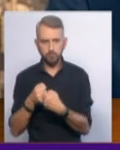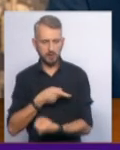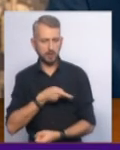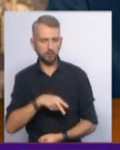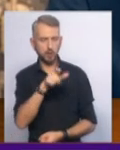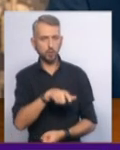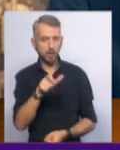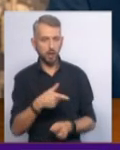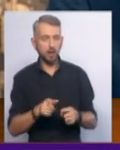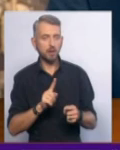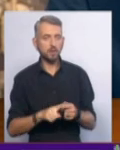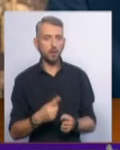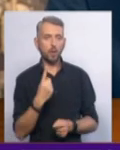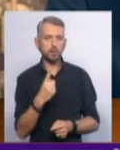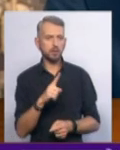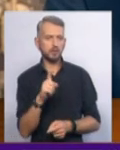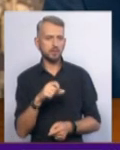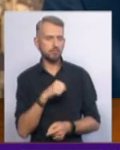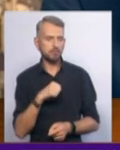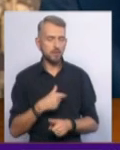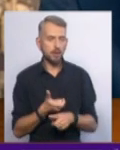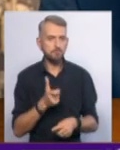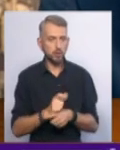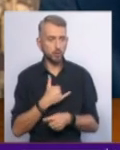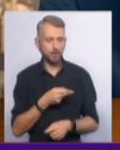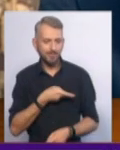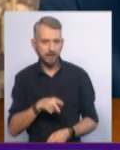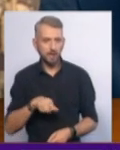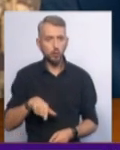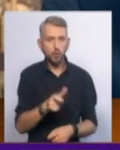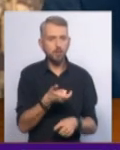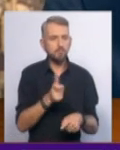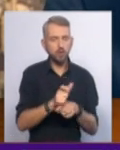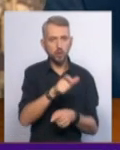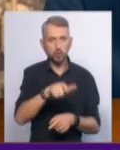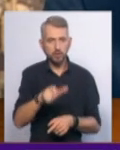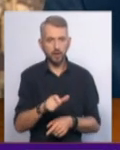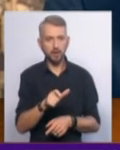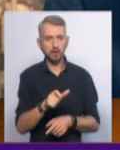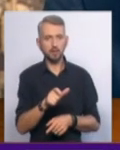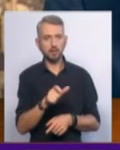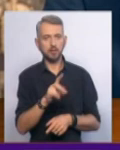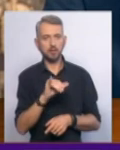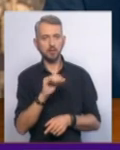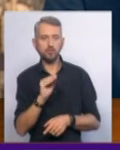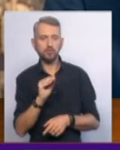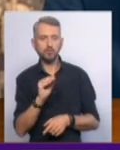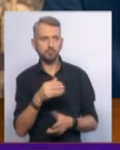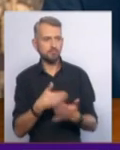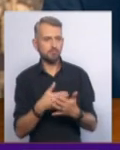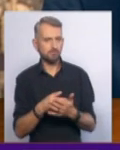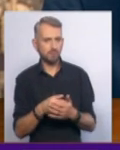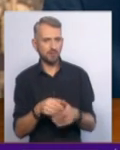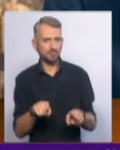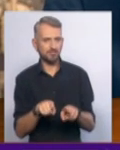людей, це один з найбільших, ну, у нас гине на дорогах, на жаль, більше людей, ніж майже як